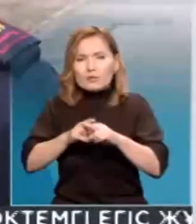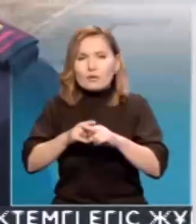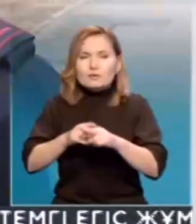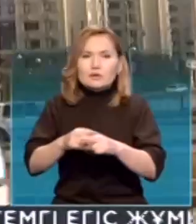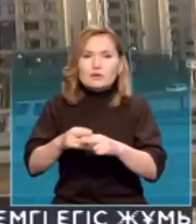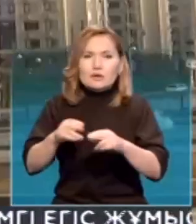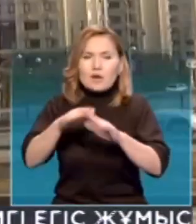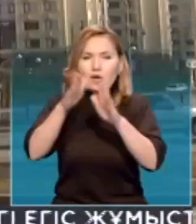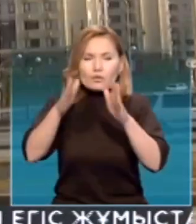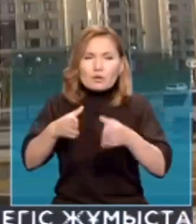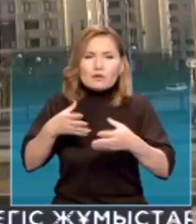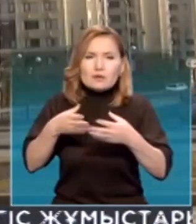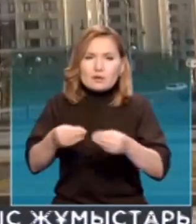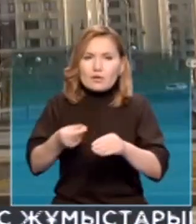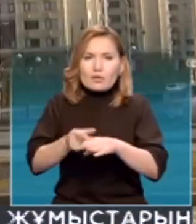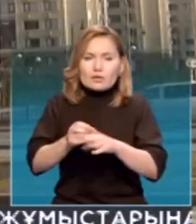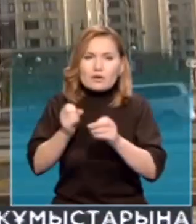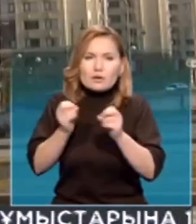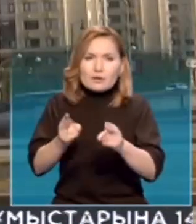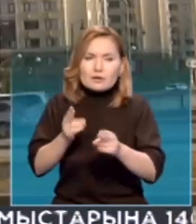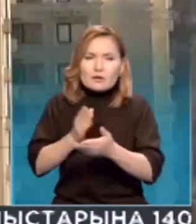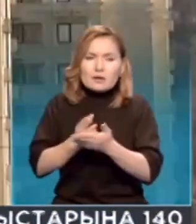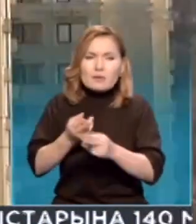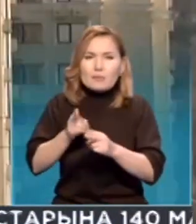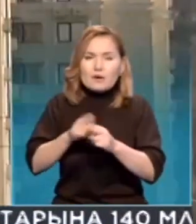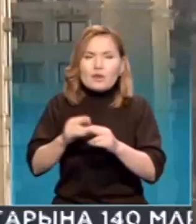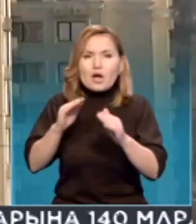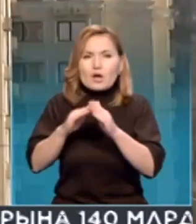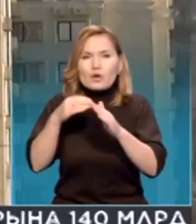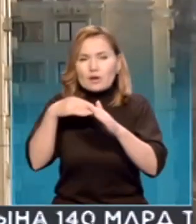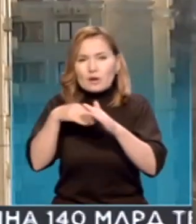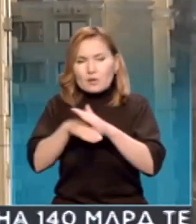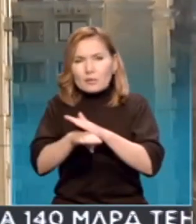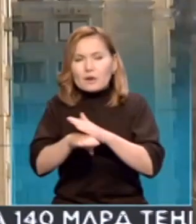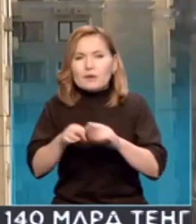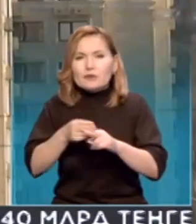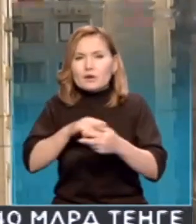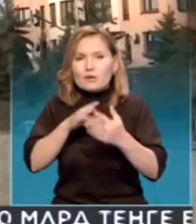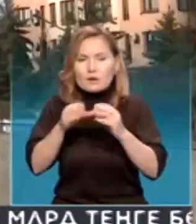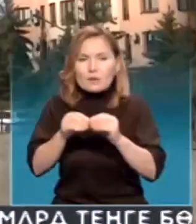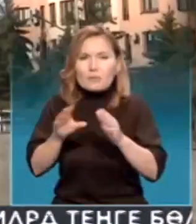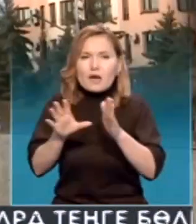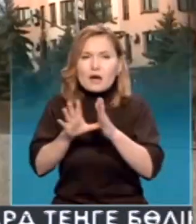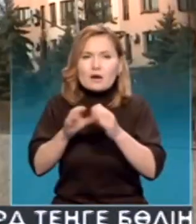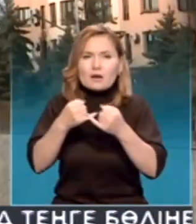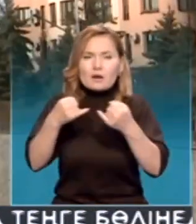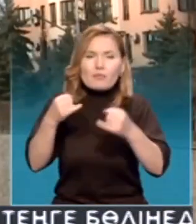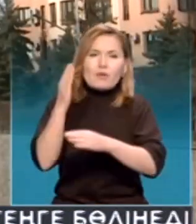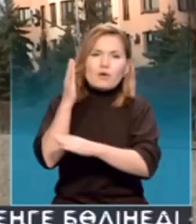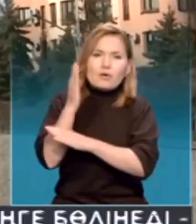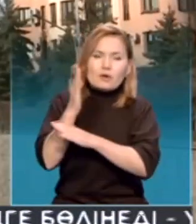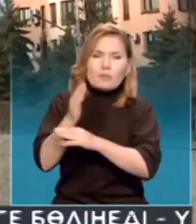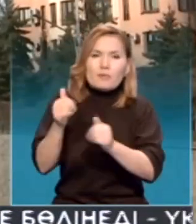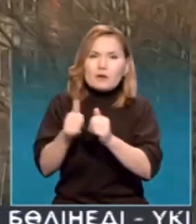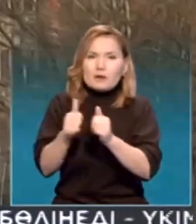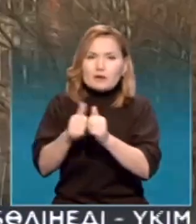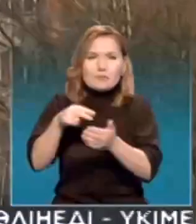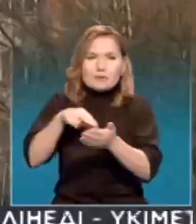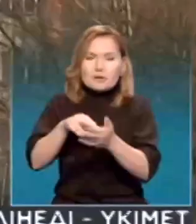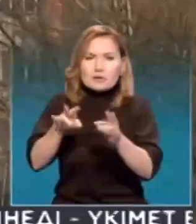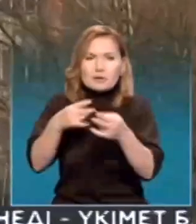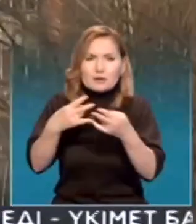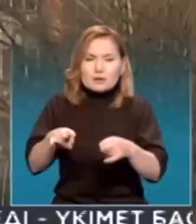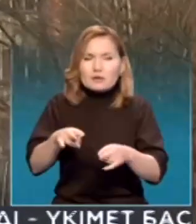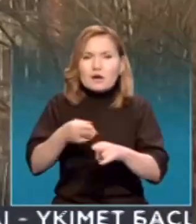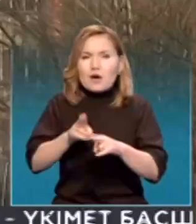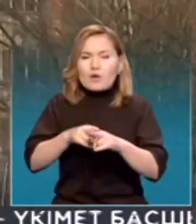басып тастауы мүмкін. Апаттың алдын алудың тағы бір жолы үйден шығып, ағаштар мен электр сымдары өтіп тұрған бағандардан алшақта орналасқан алаңға бару. Не